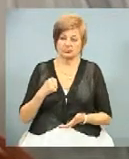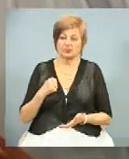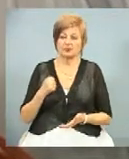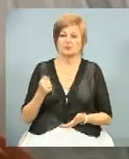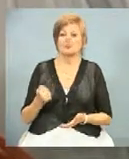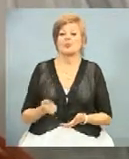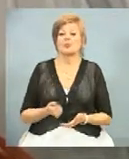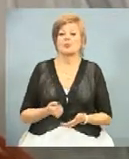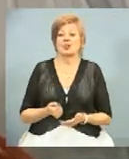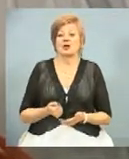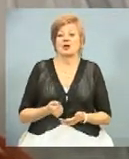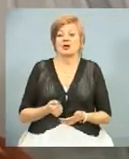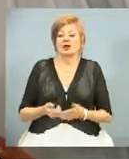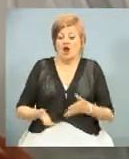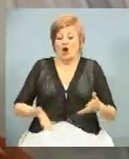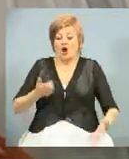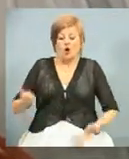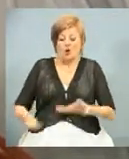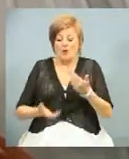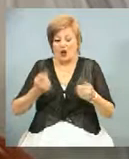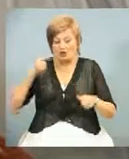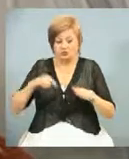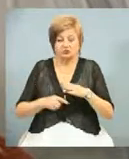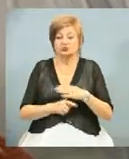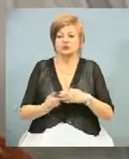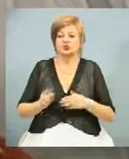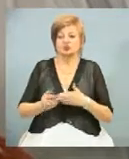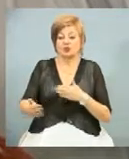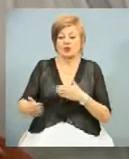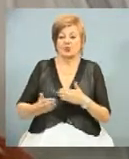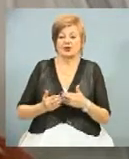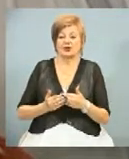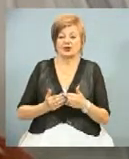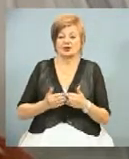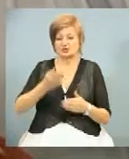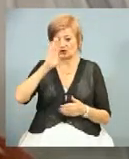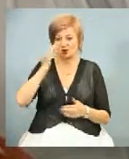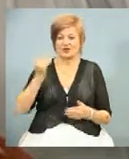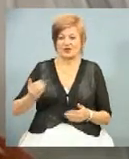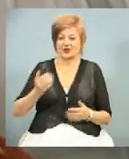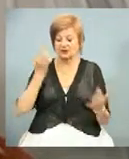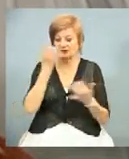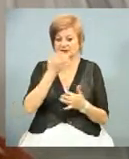вони копають підкопи, щоб наблизитись до супротивника